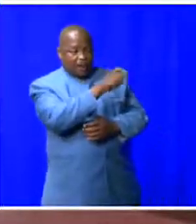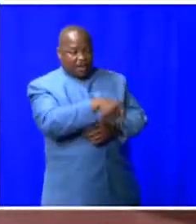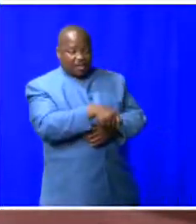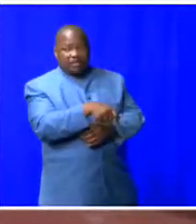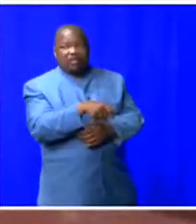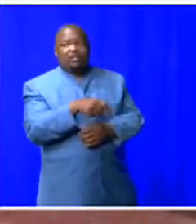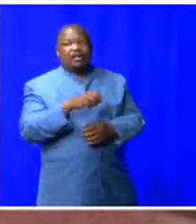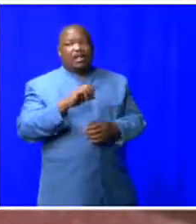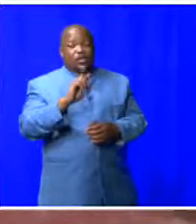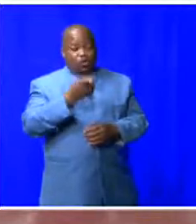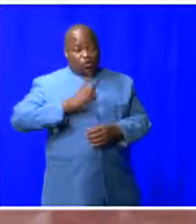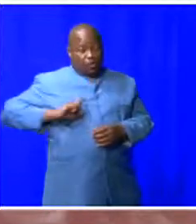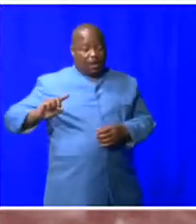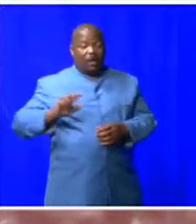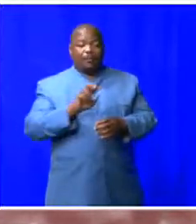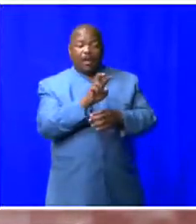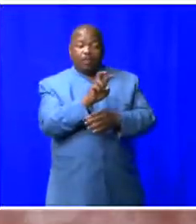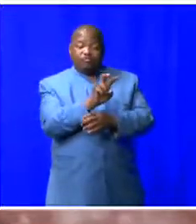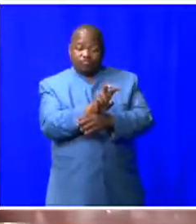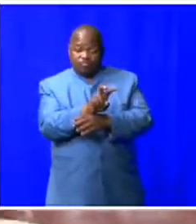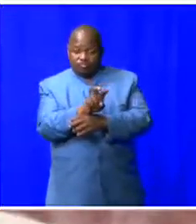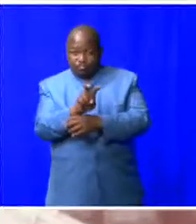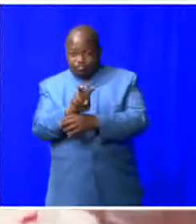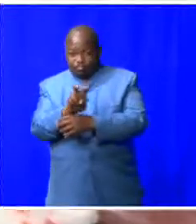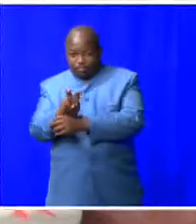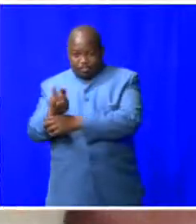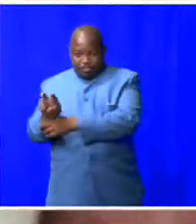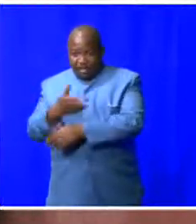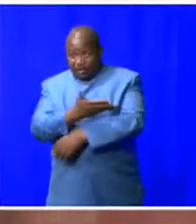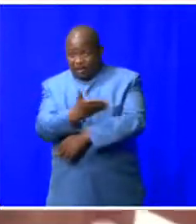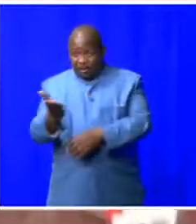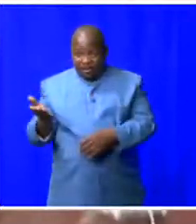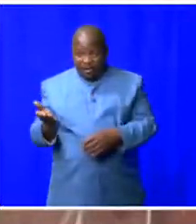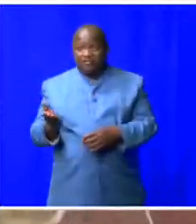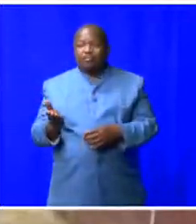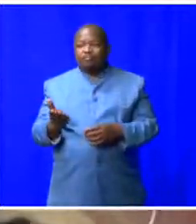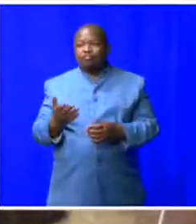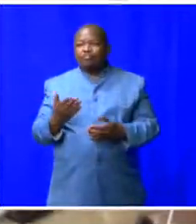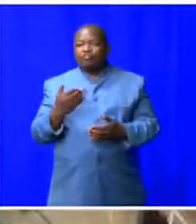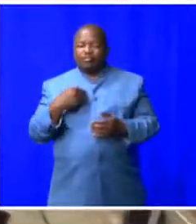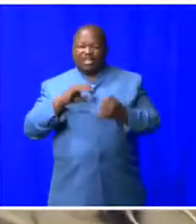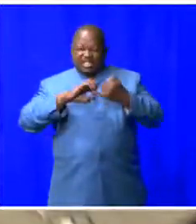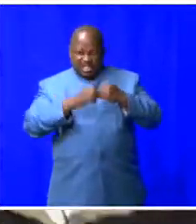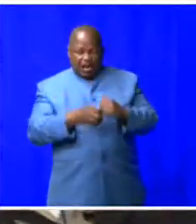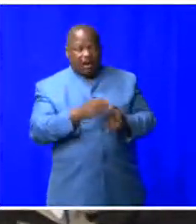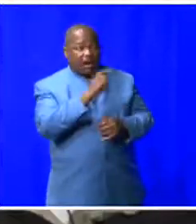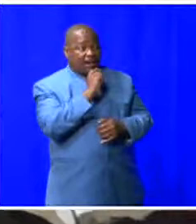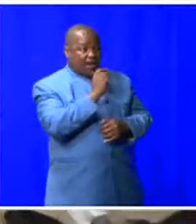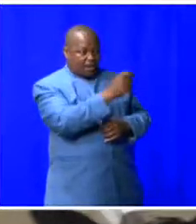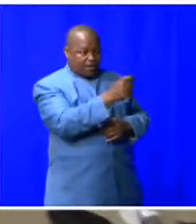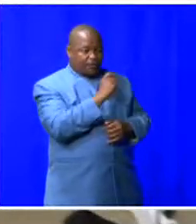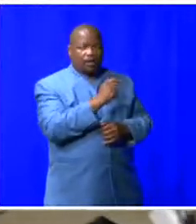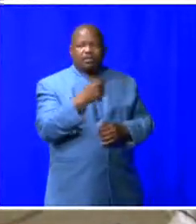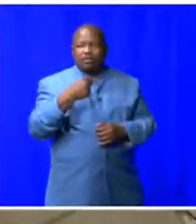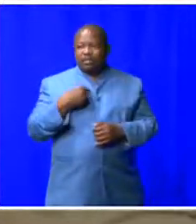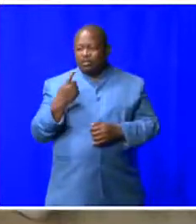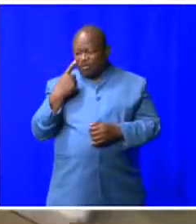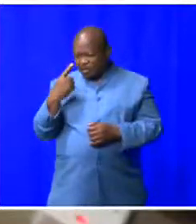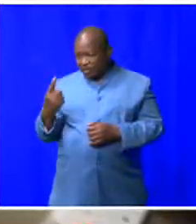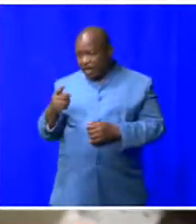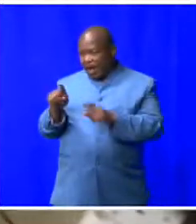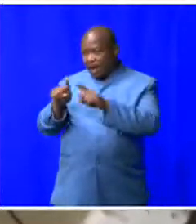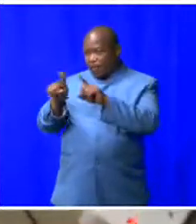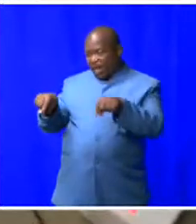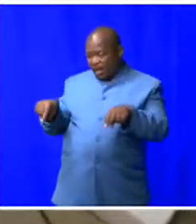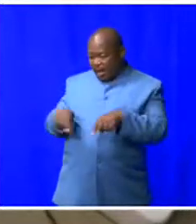yini kusikhulumise kukhona nama phepha nangala bekwe la lokukhombisa wona kuloyo mbuto wakho Nkosi kuphemvula kafishane ukuthi khona